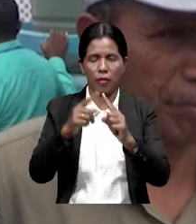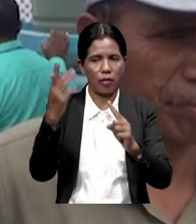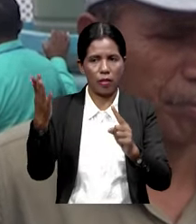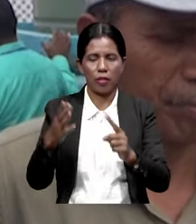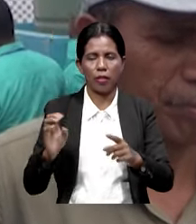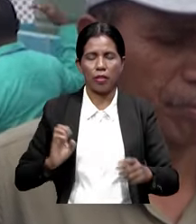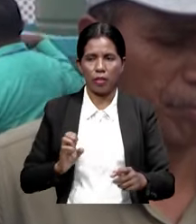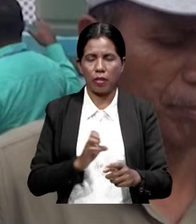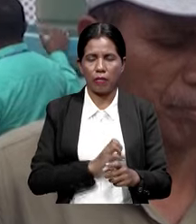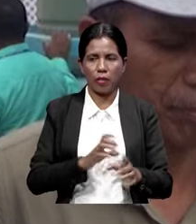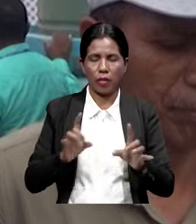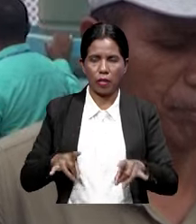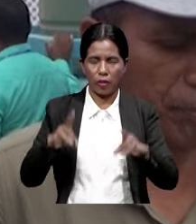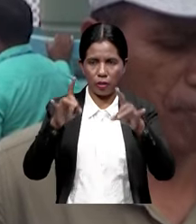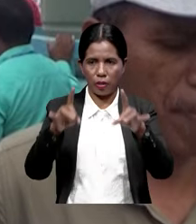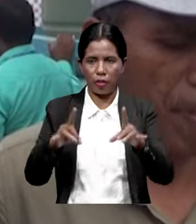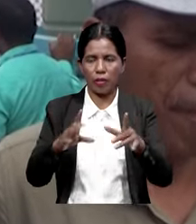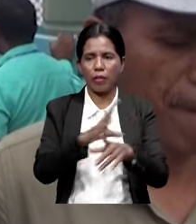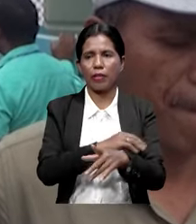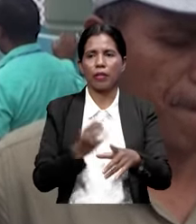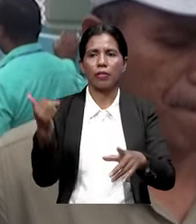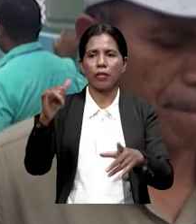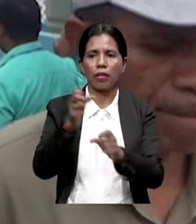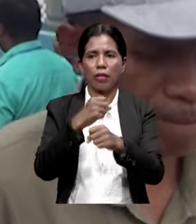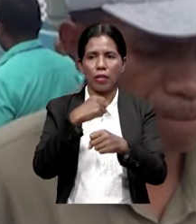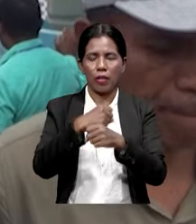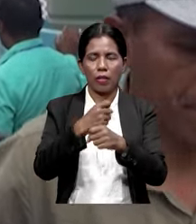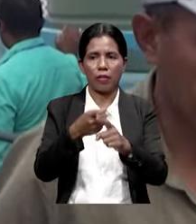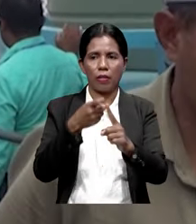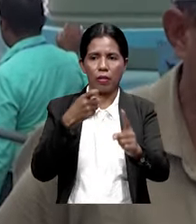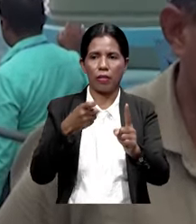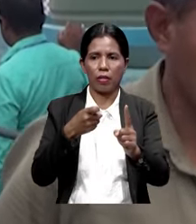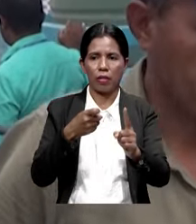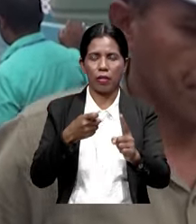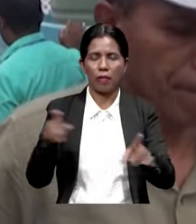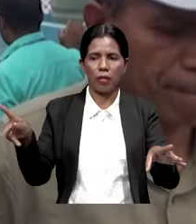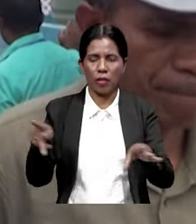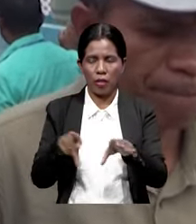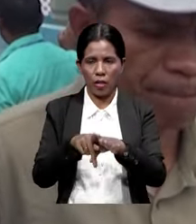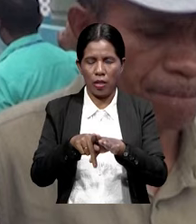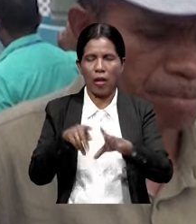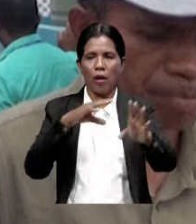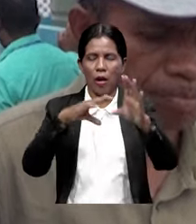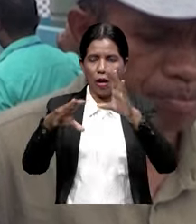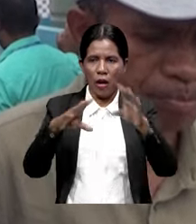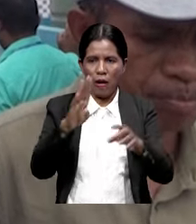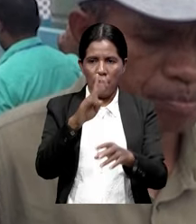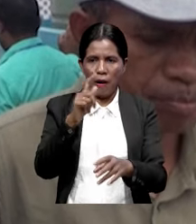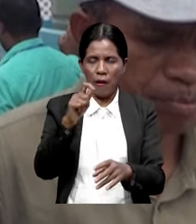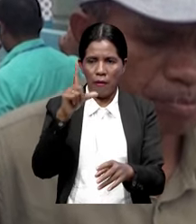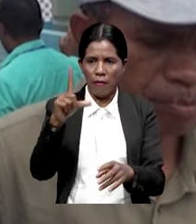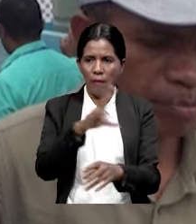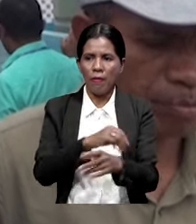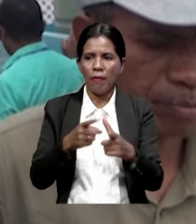mesan Australia, ne maka sira hal kontak tuduni ke husi partisipa hal kontak tuduni maya BTL, maya bene tambah